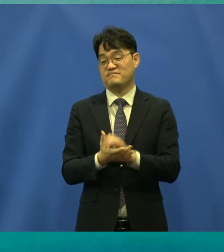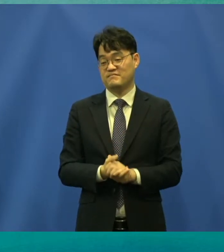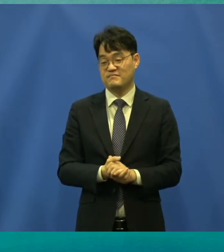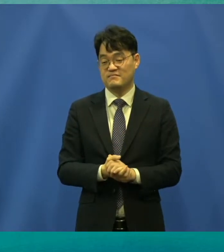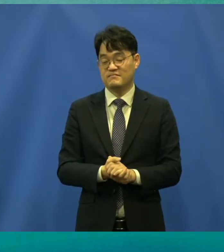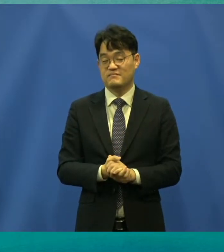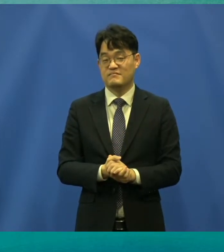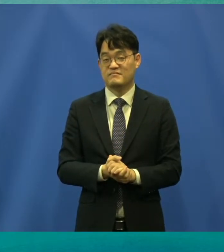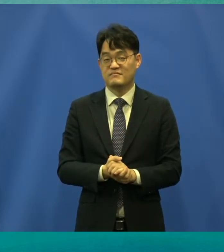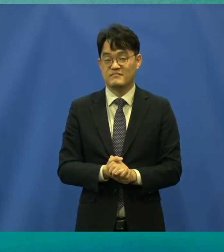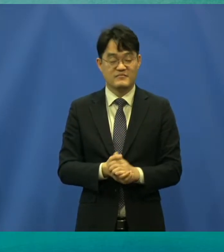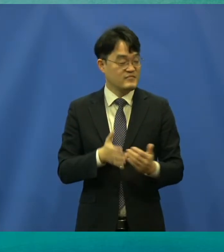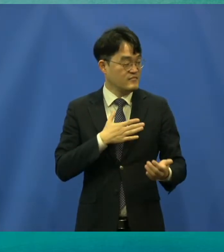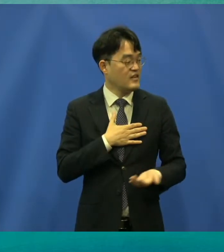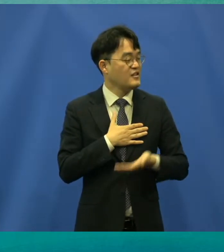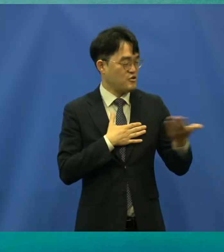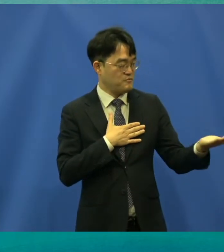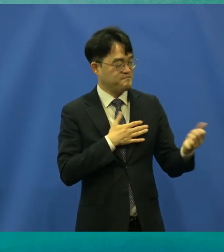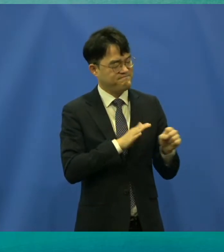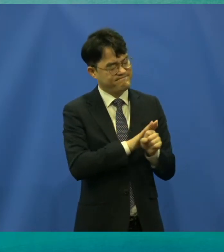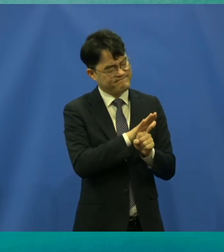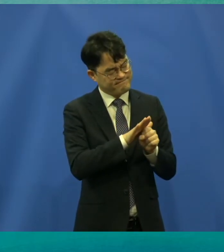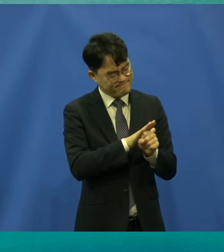있습니다. 내가 너를 사랑해.